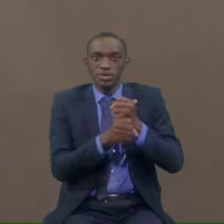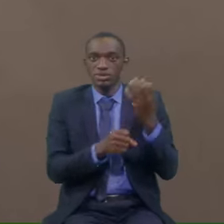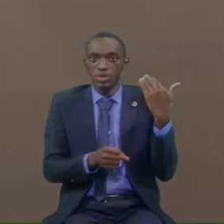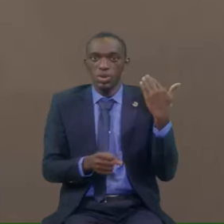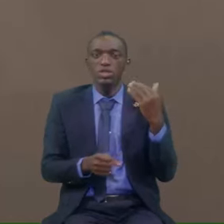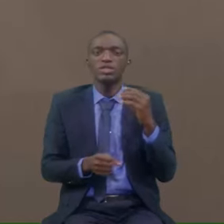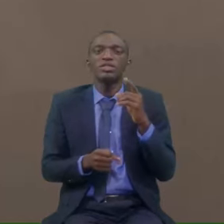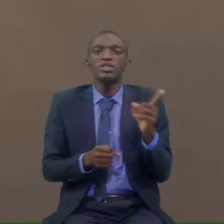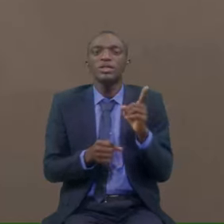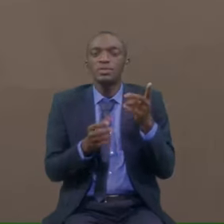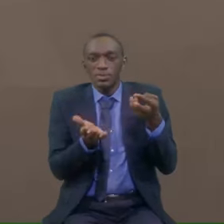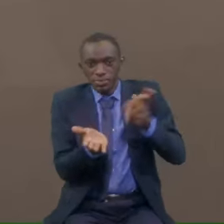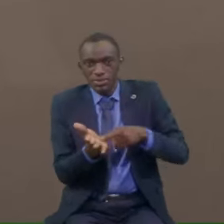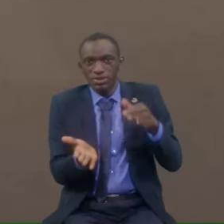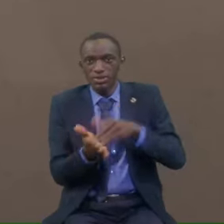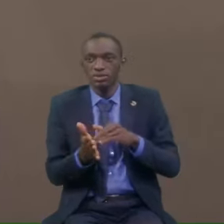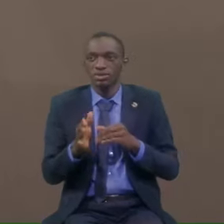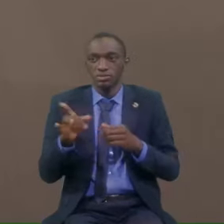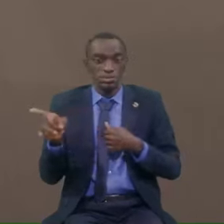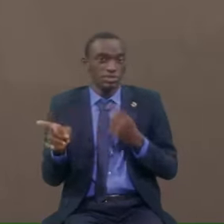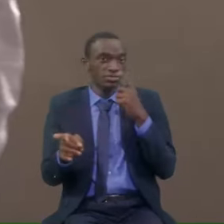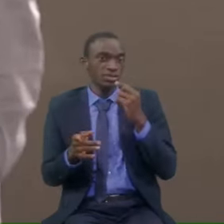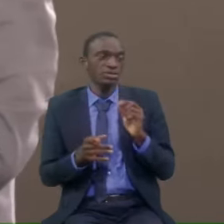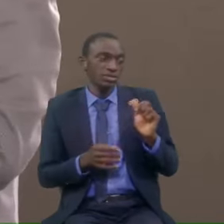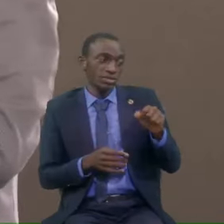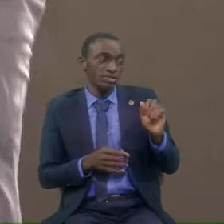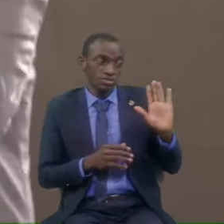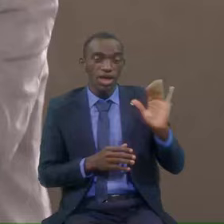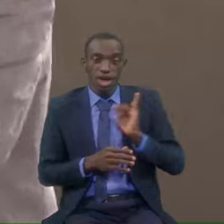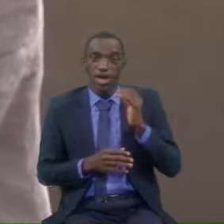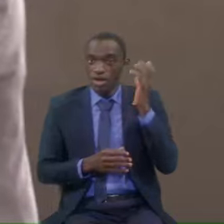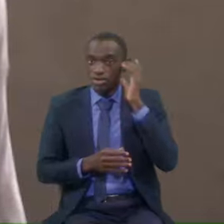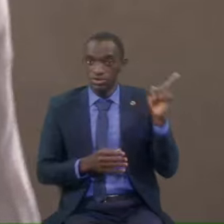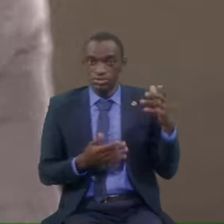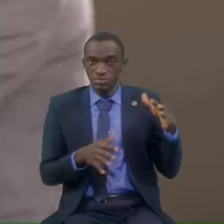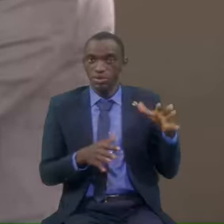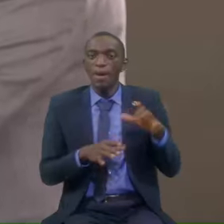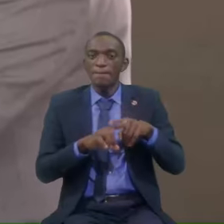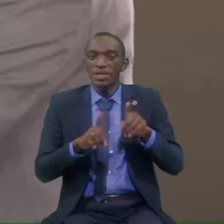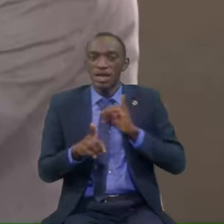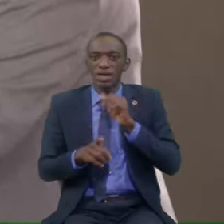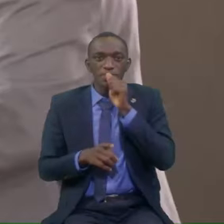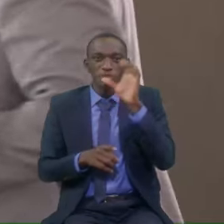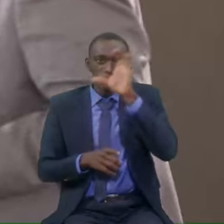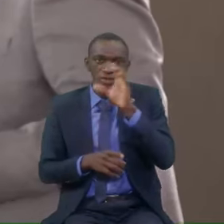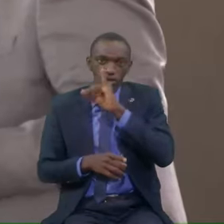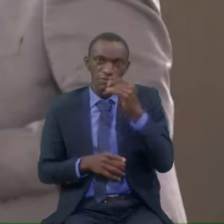Et j'ai dit, oui, j'étais entendu. Mais je cherche le feu, je cherche la ferveur.